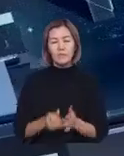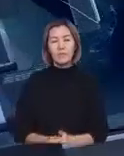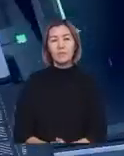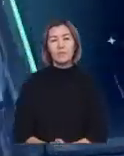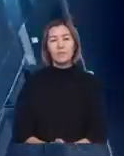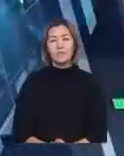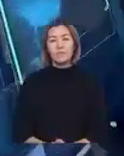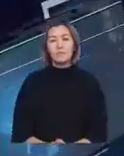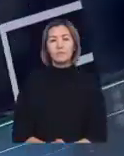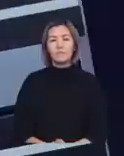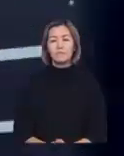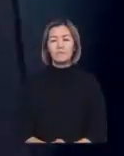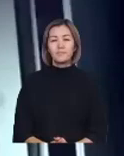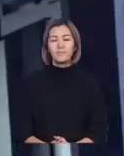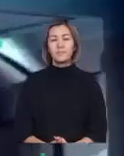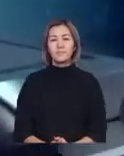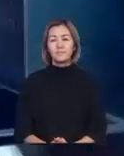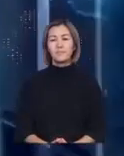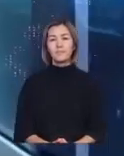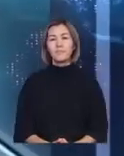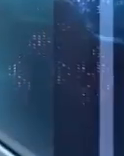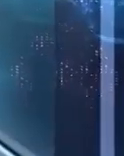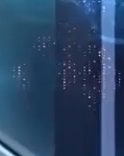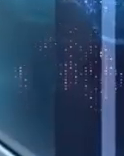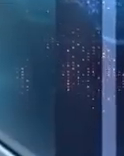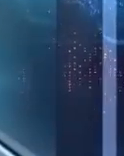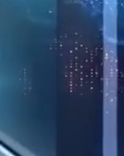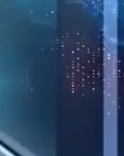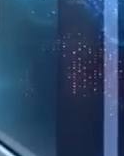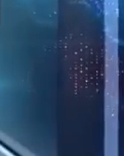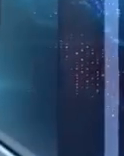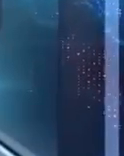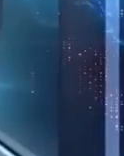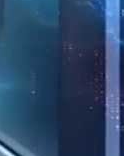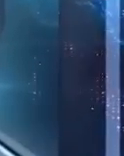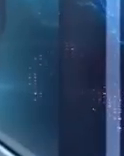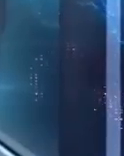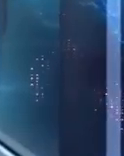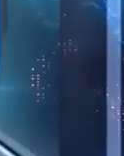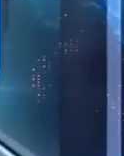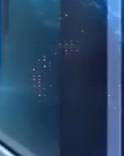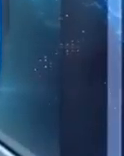области. Жандос Назарбаев, Аружан Мурадкозы, Жандос Умирбай, телерадиокомпания ЖТСУ, Алма-Атинская область.